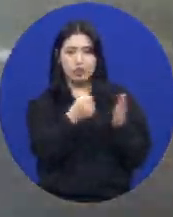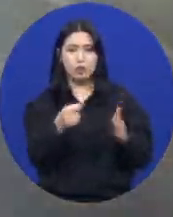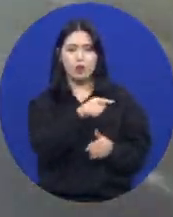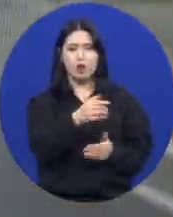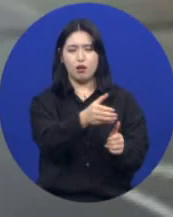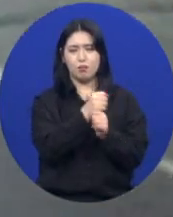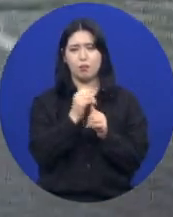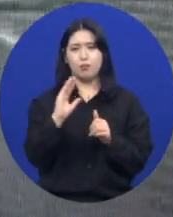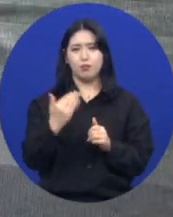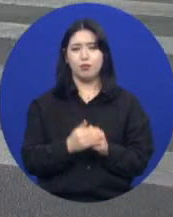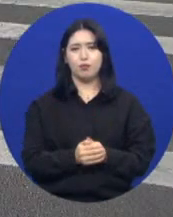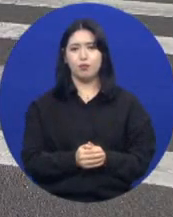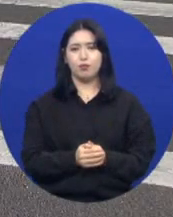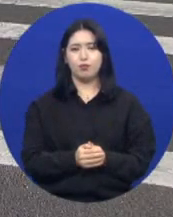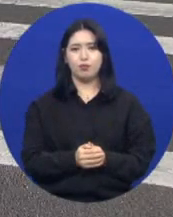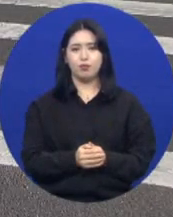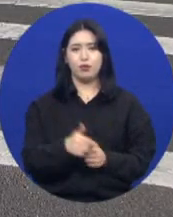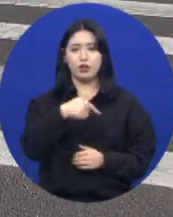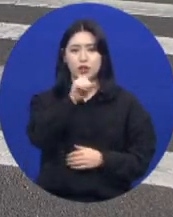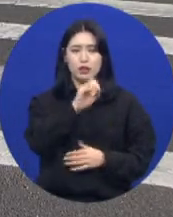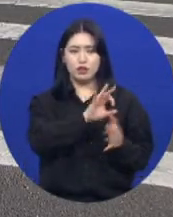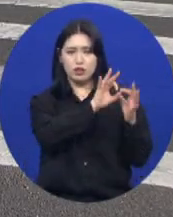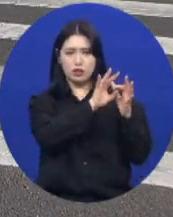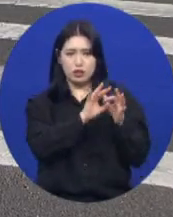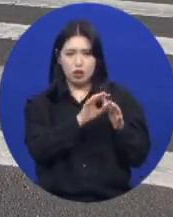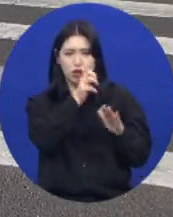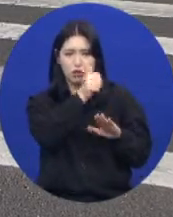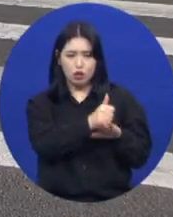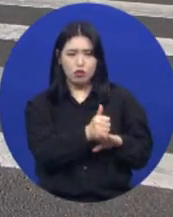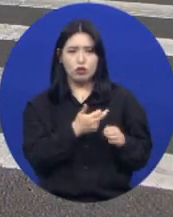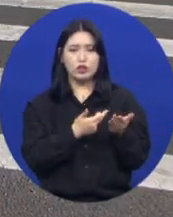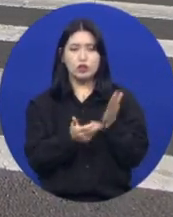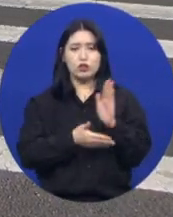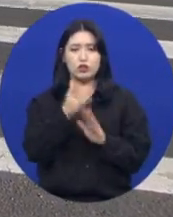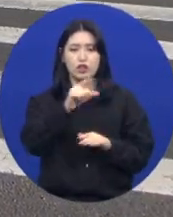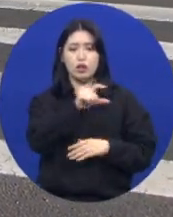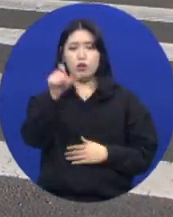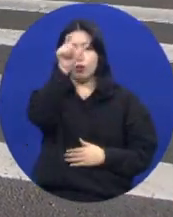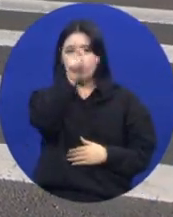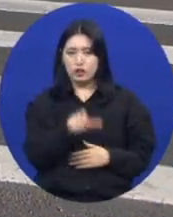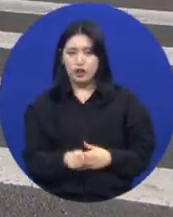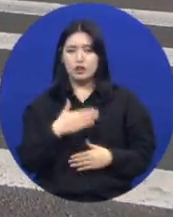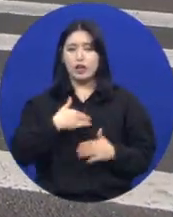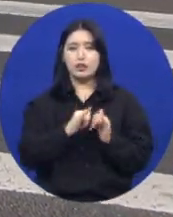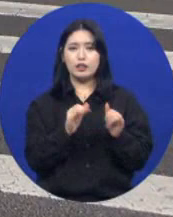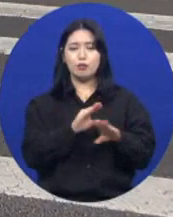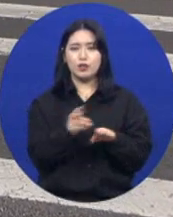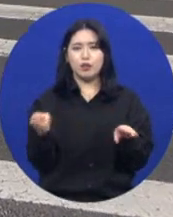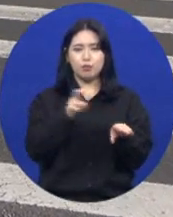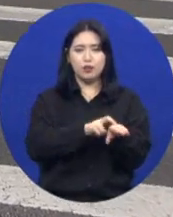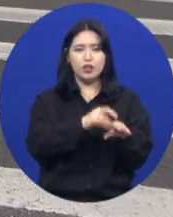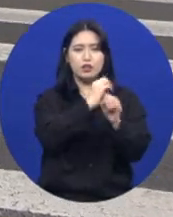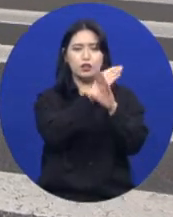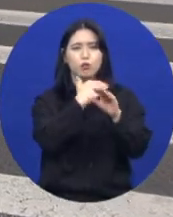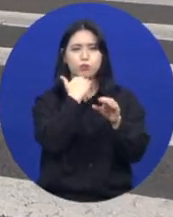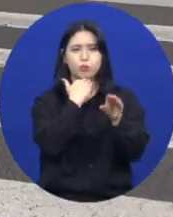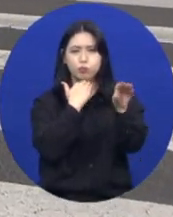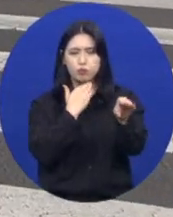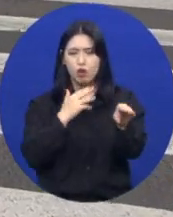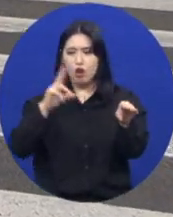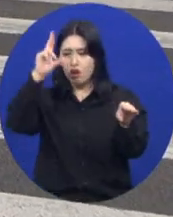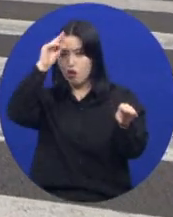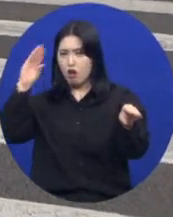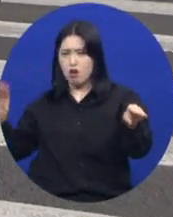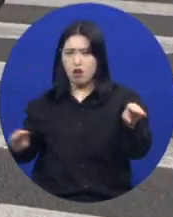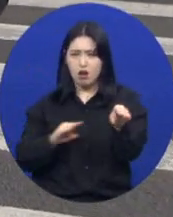잡혔습니다 강 씨는 결국 제주시내 한 교차로에서 지인의 차량에 타고 있다 신호대기 중이던 차량을 쫓아온